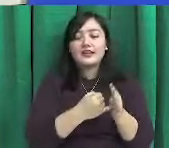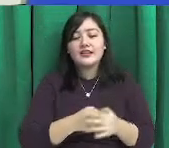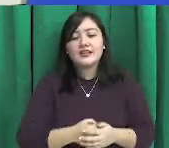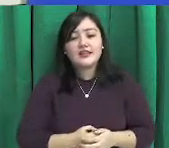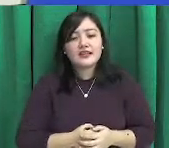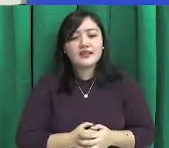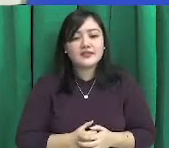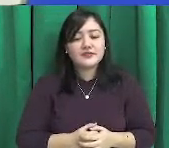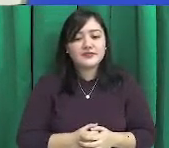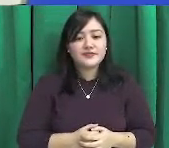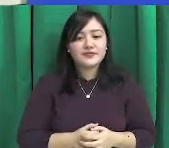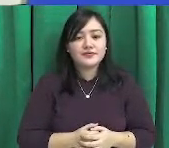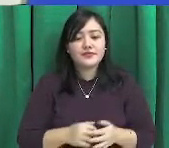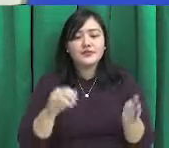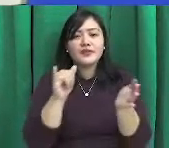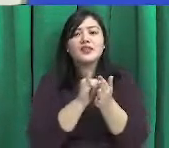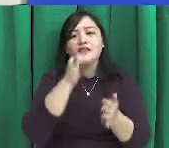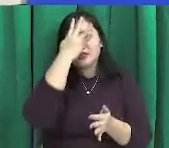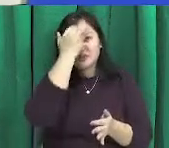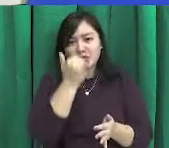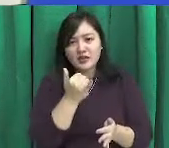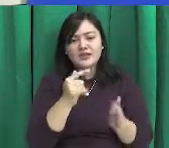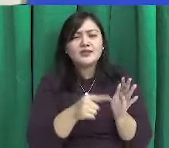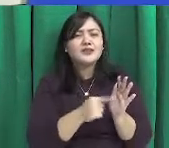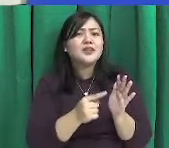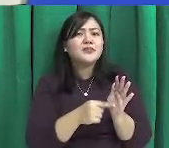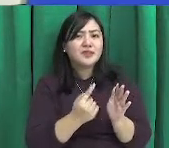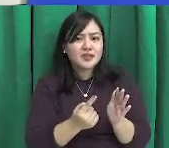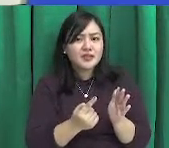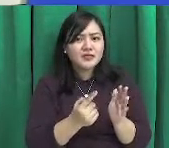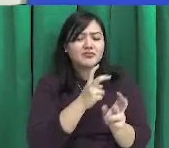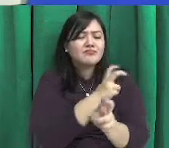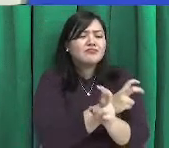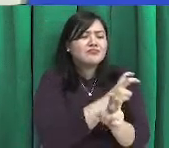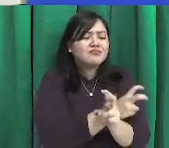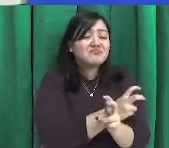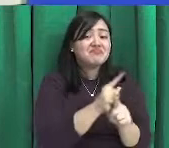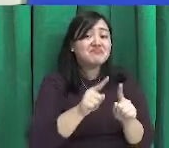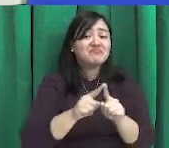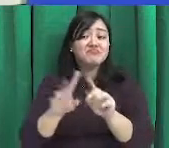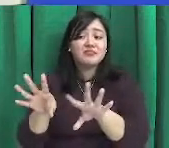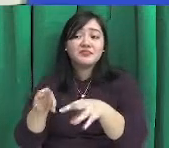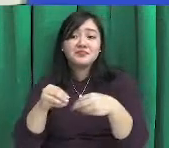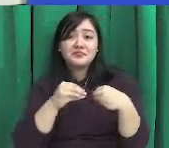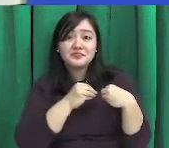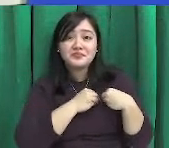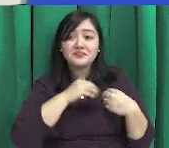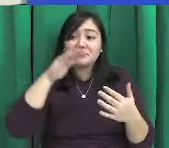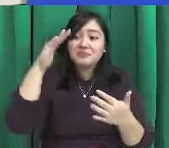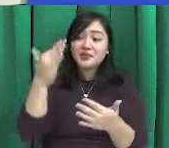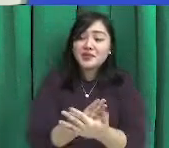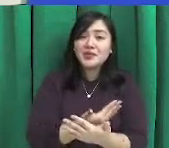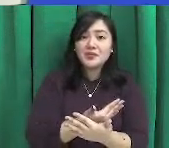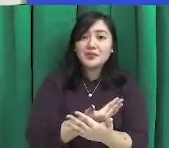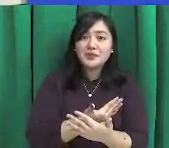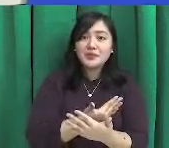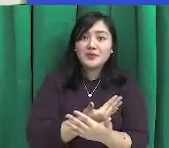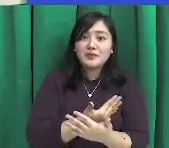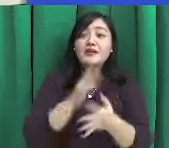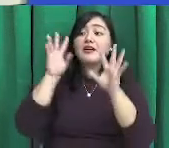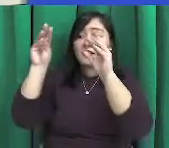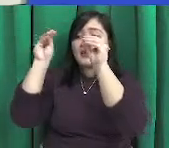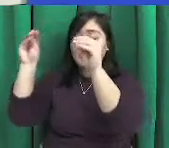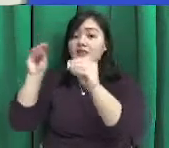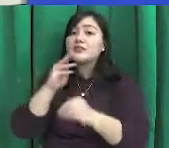inyo, minsan mahirap pong tanggapin yung bago. Itong tinuturo ng Biblia. O tingnan nyo na mga